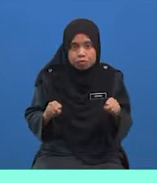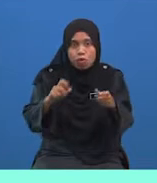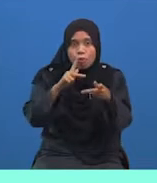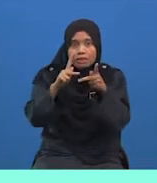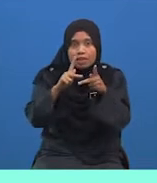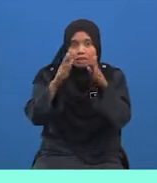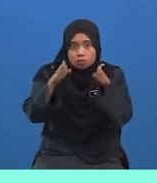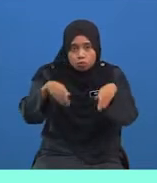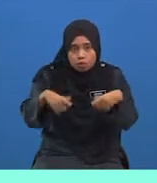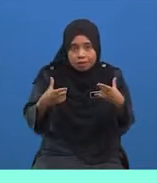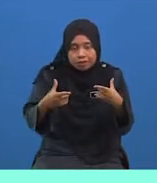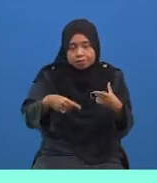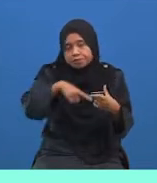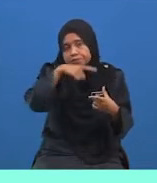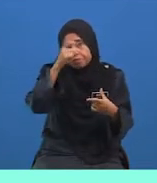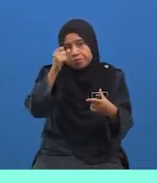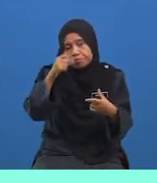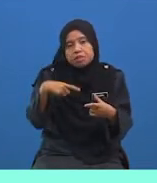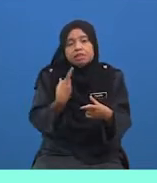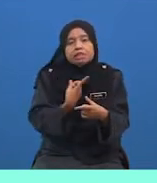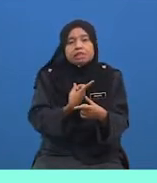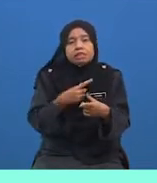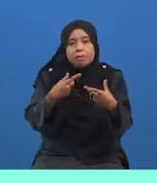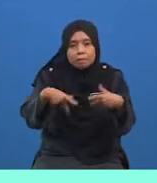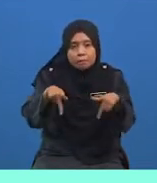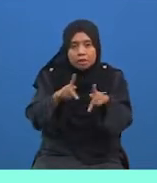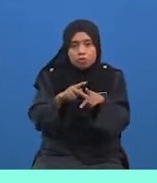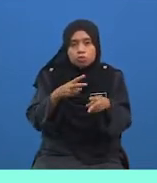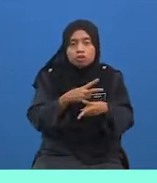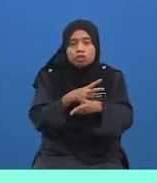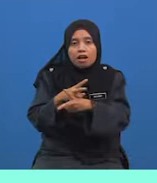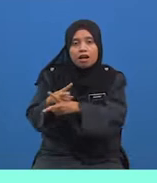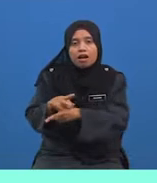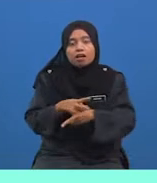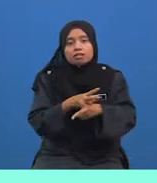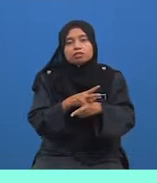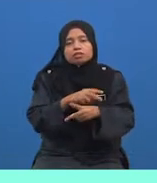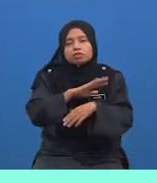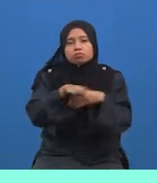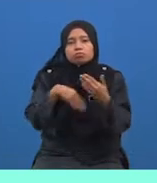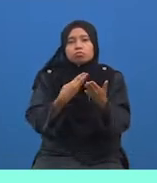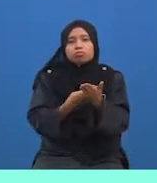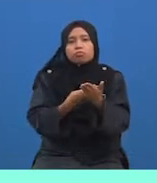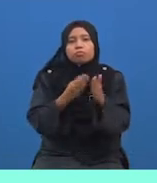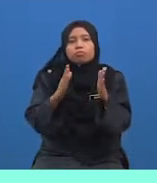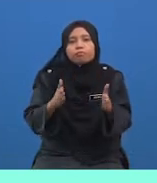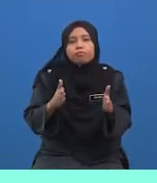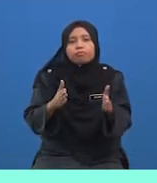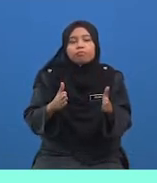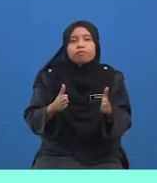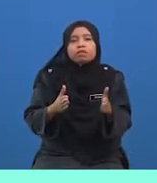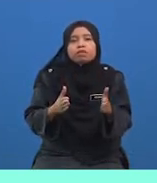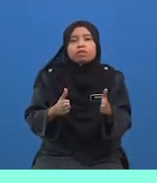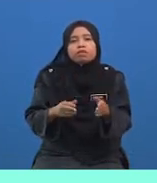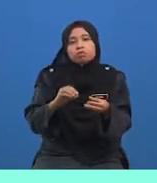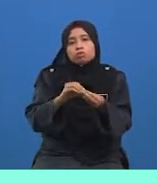lain. Hal ini kerana kita perlu menjaga hak seseorang itu.